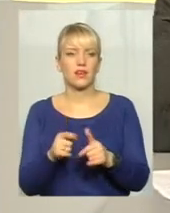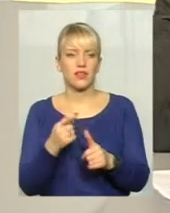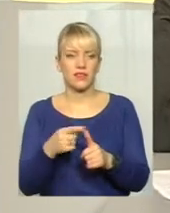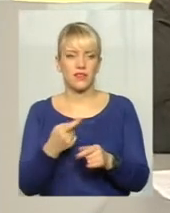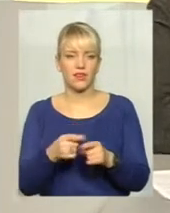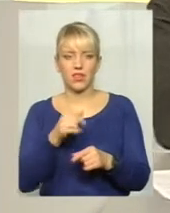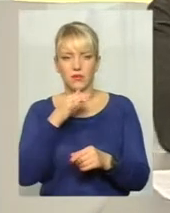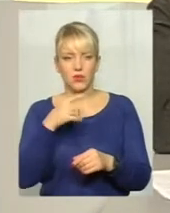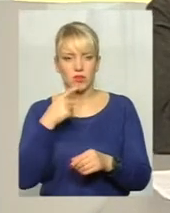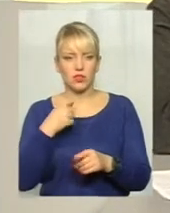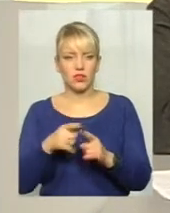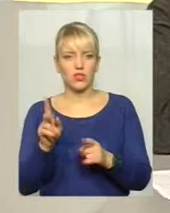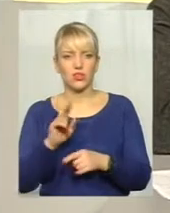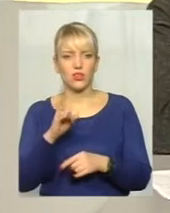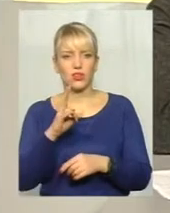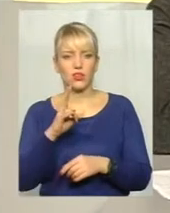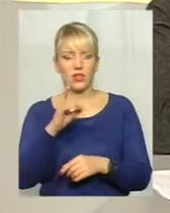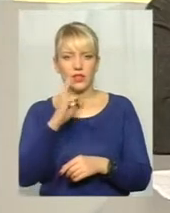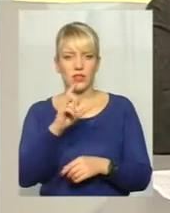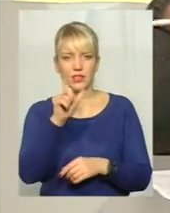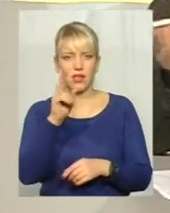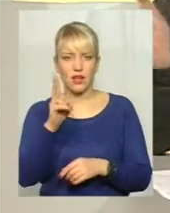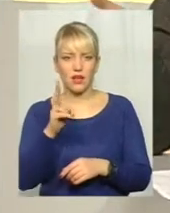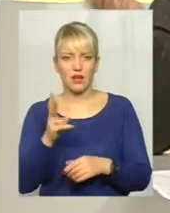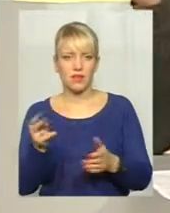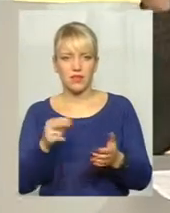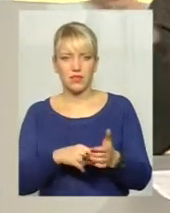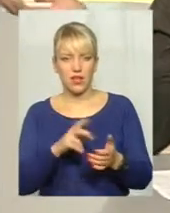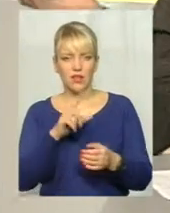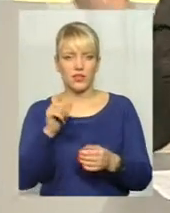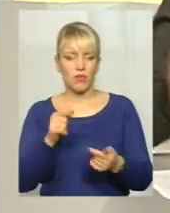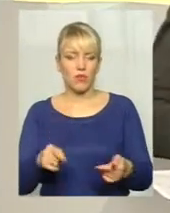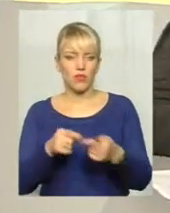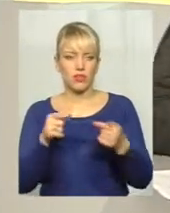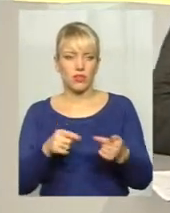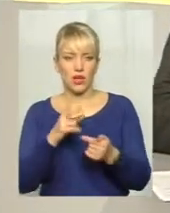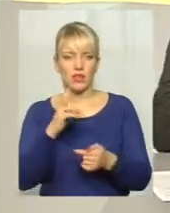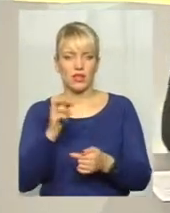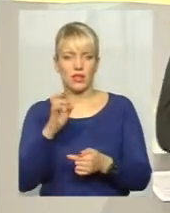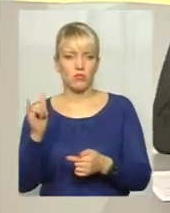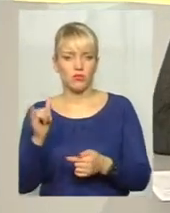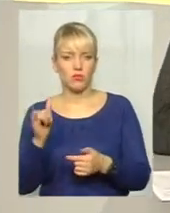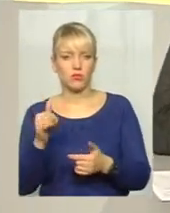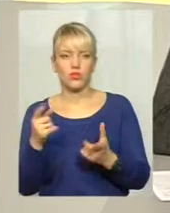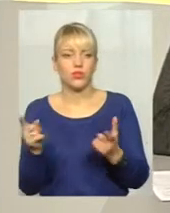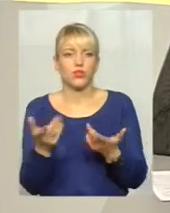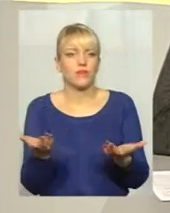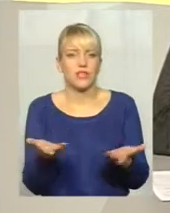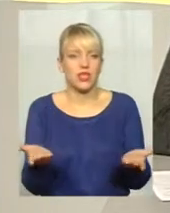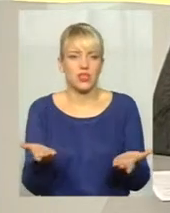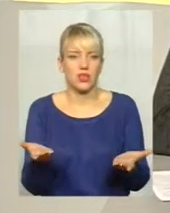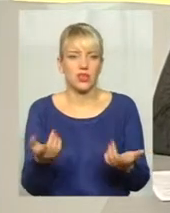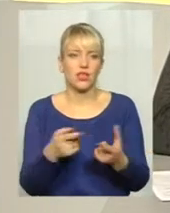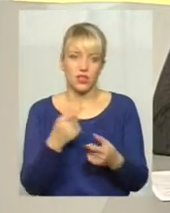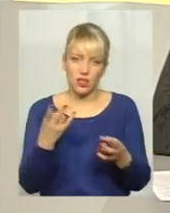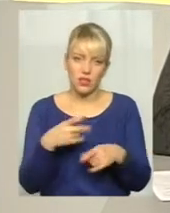на ЗК вже стало протистояння з НАБУ? Чи десь вказівка зверху, я не знаю, з якого там? Ми чи все ж таки так і